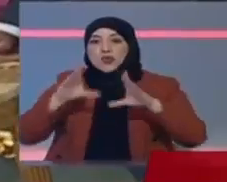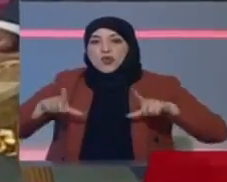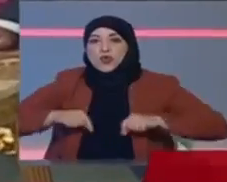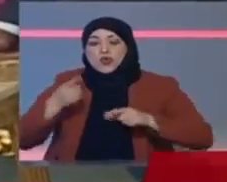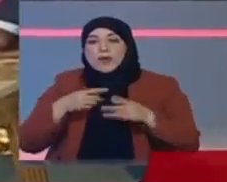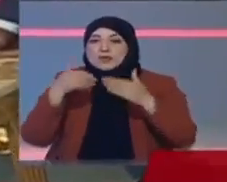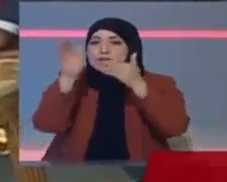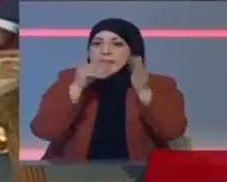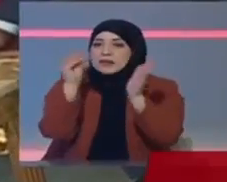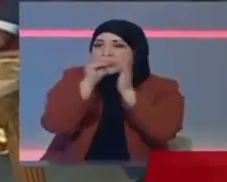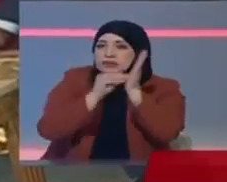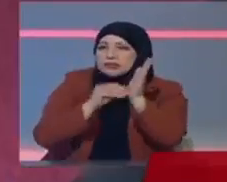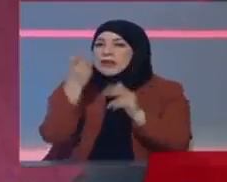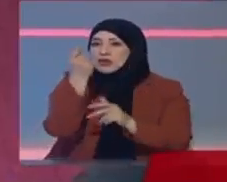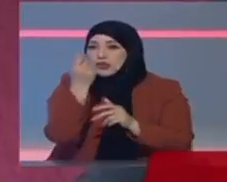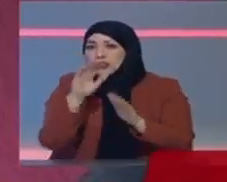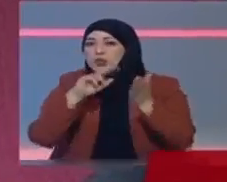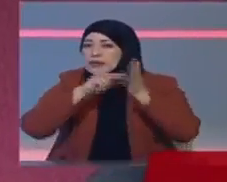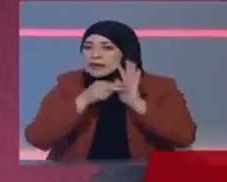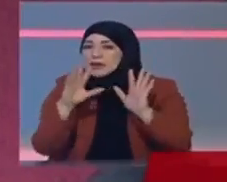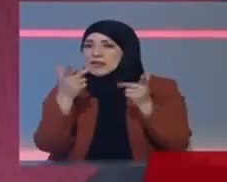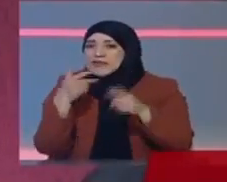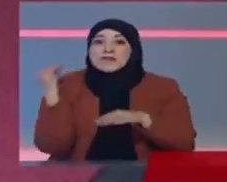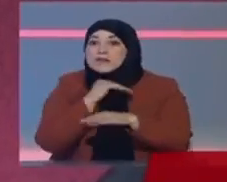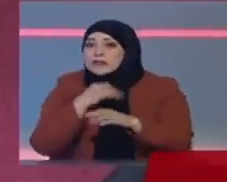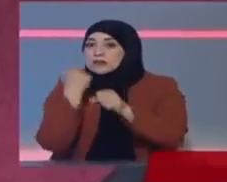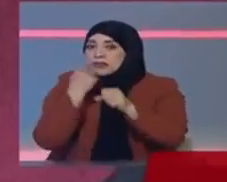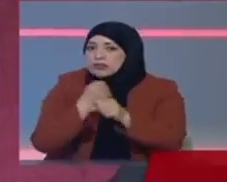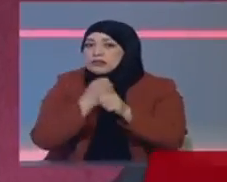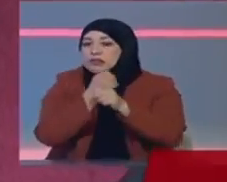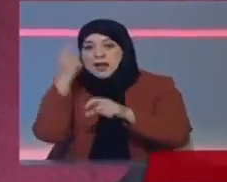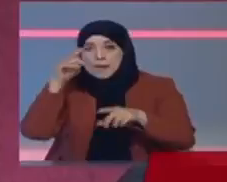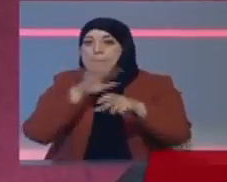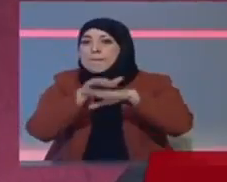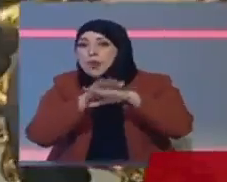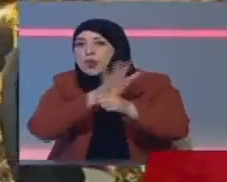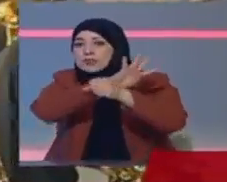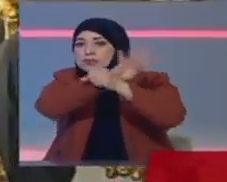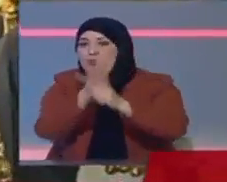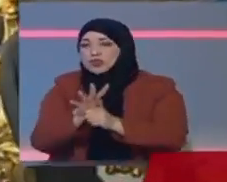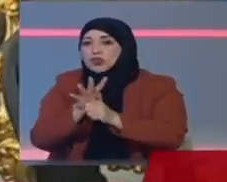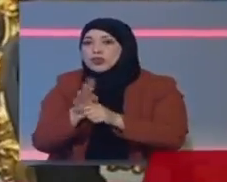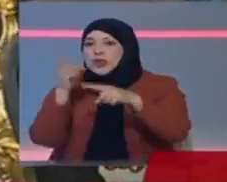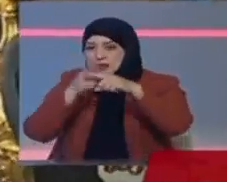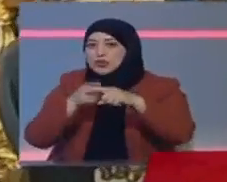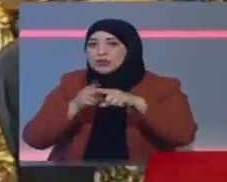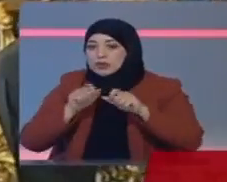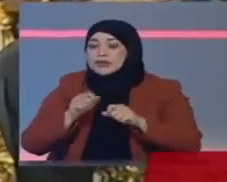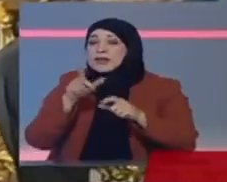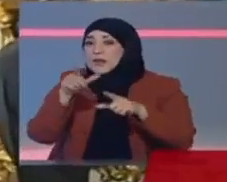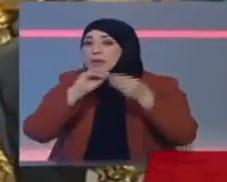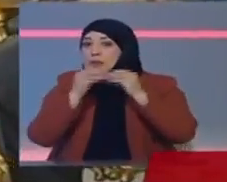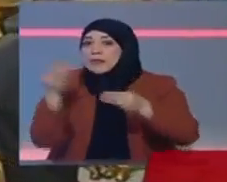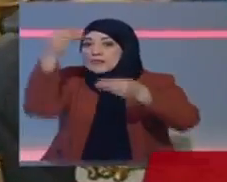الموارد الماليه والاليات ووسائل عاجله للتعاطي مع مستجدات ازمه وباء كلون وتداعياتها الاقتصاديه